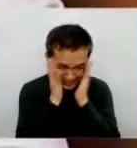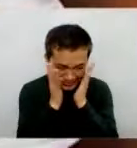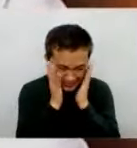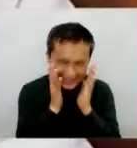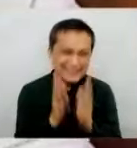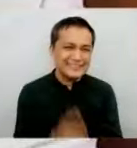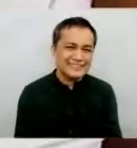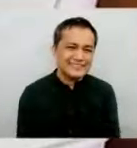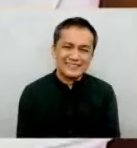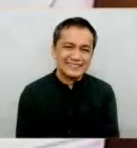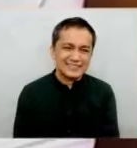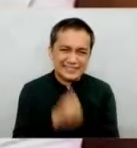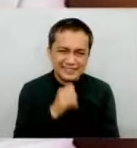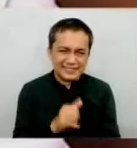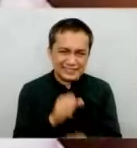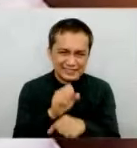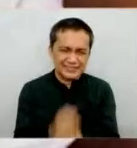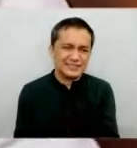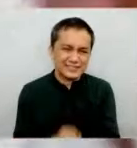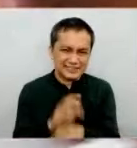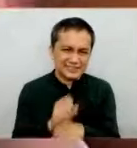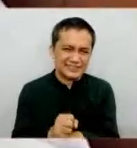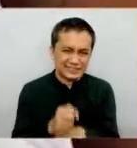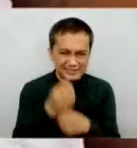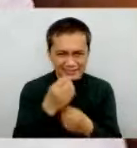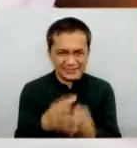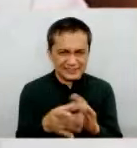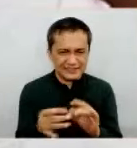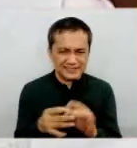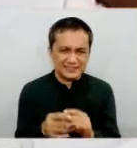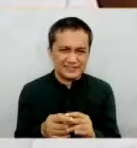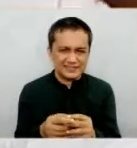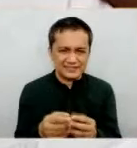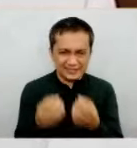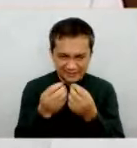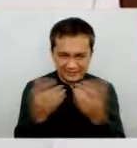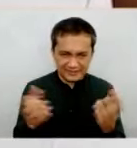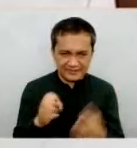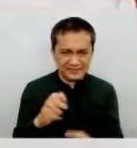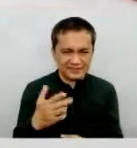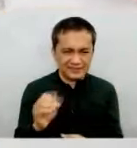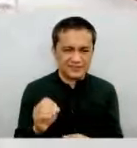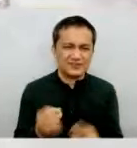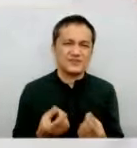ako usually nagkakwento ng mga ganito eh. Pero mukhang kunento na ni Echo lahat. So, ano pa mga